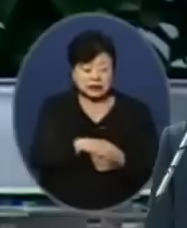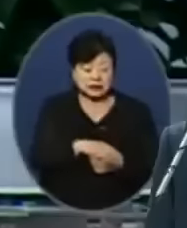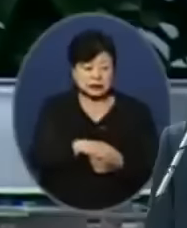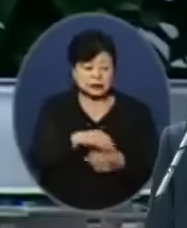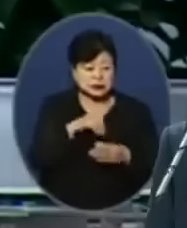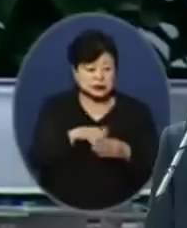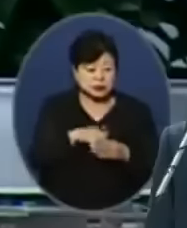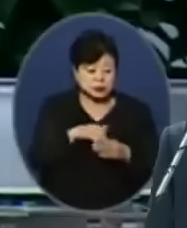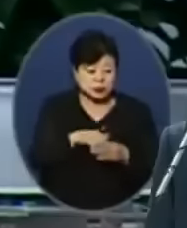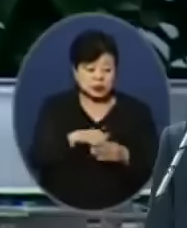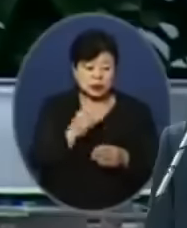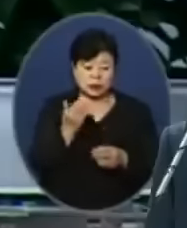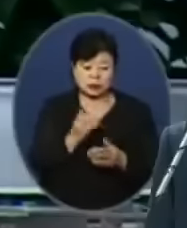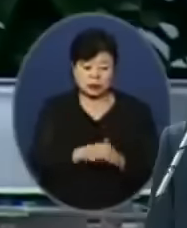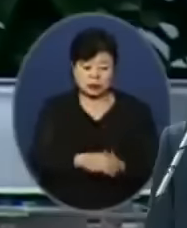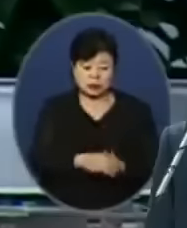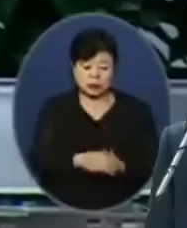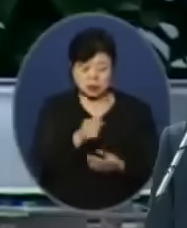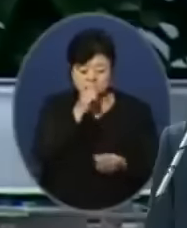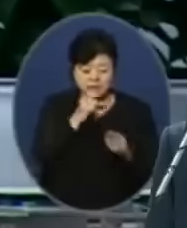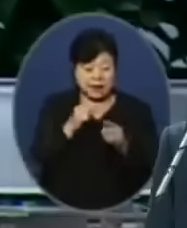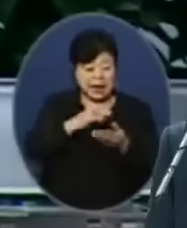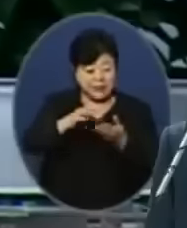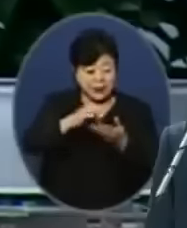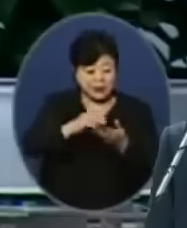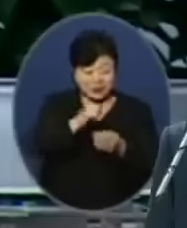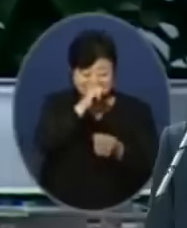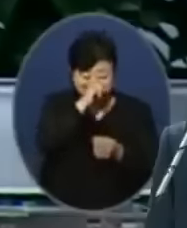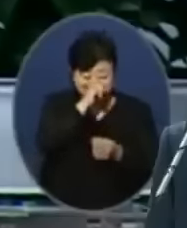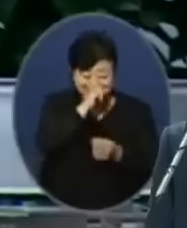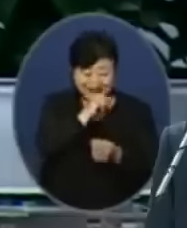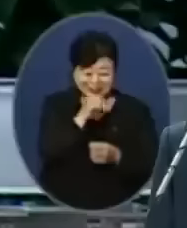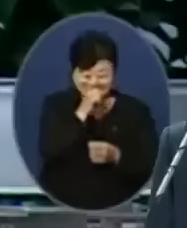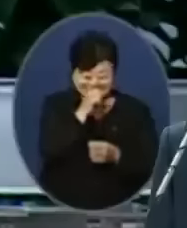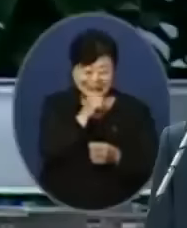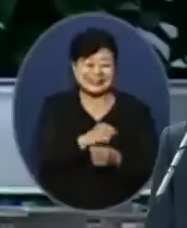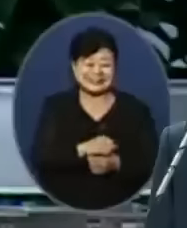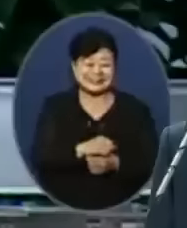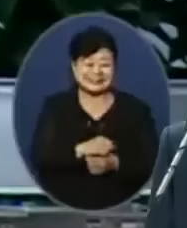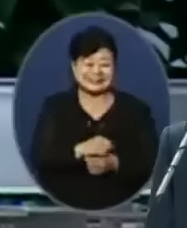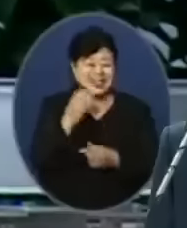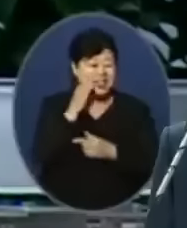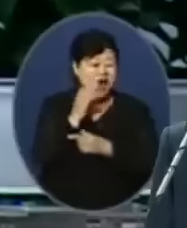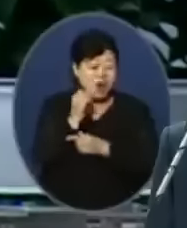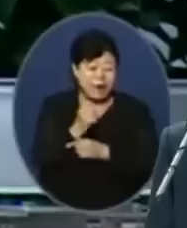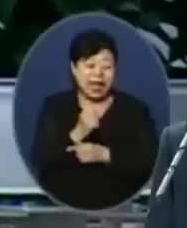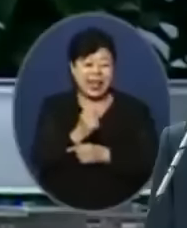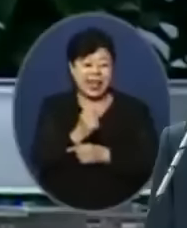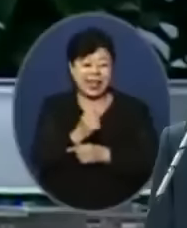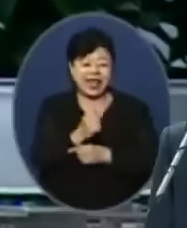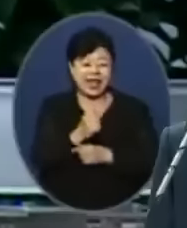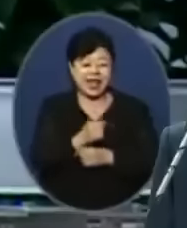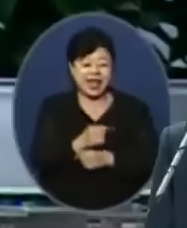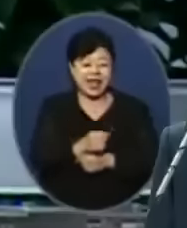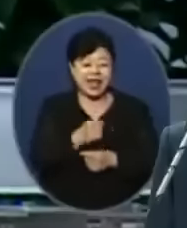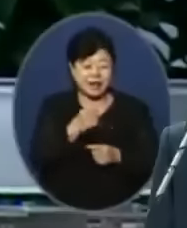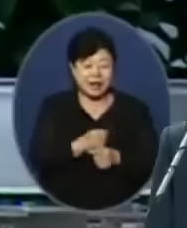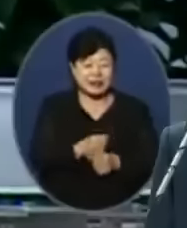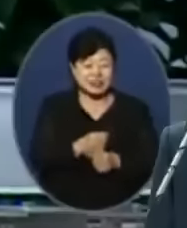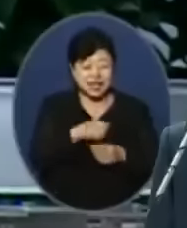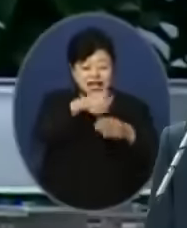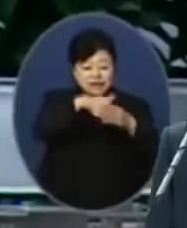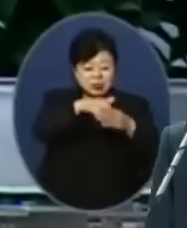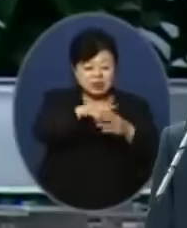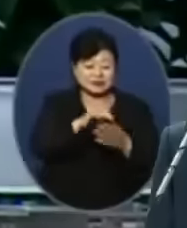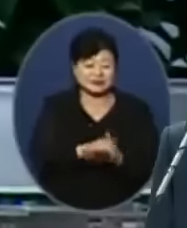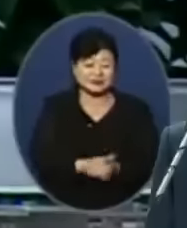심어지고 열매 맺게 되는 것입니다. 선한 말을 하면 선하고 착한 열매가 맺도록 씨가 심어지는